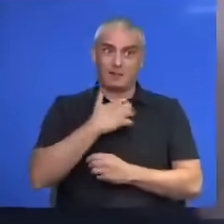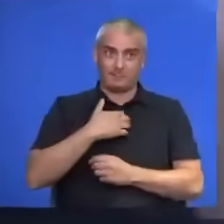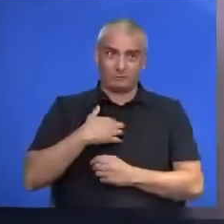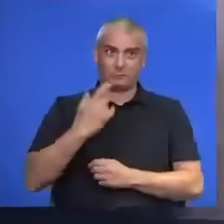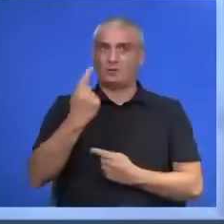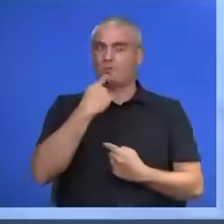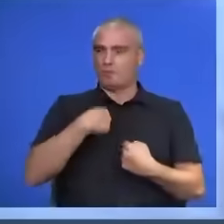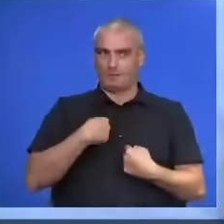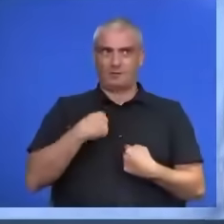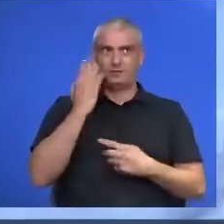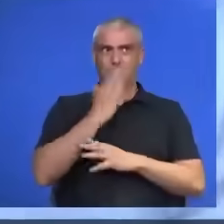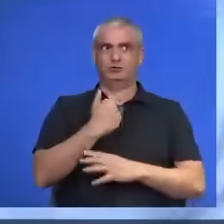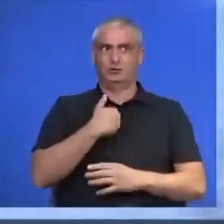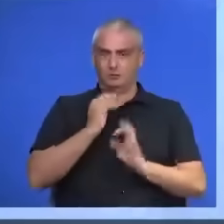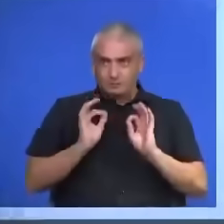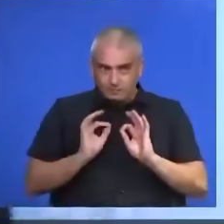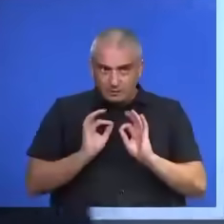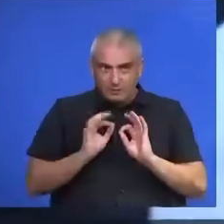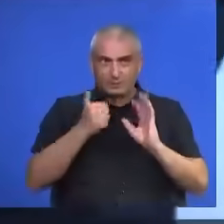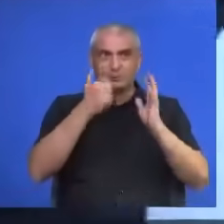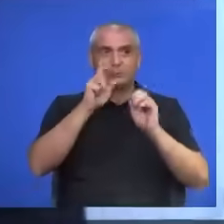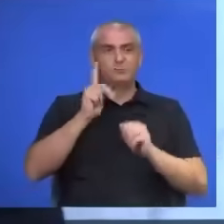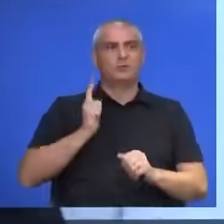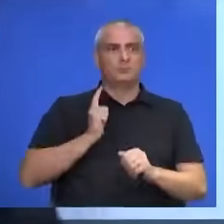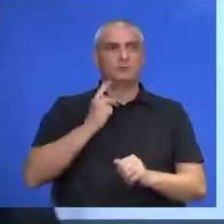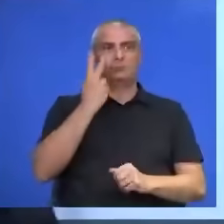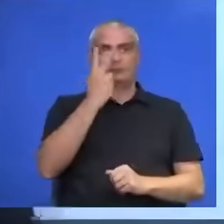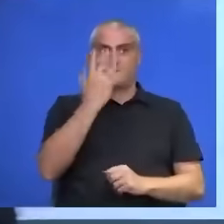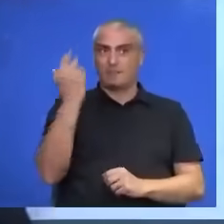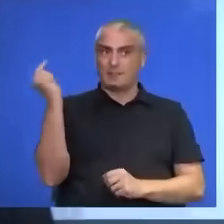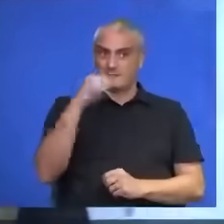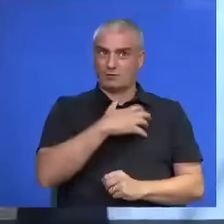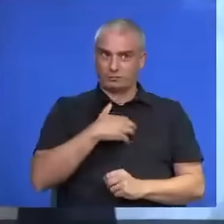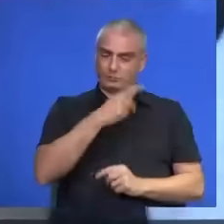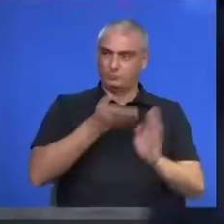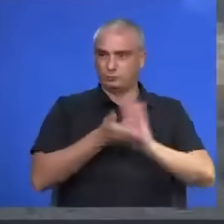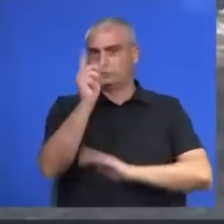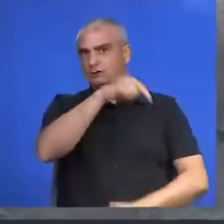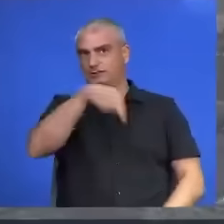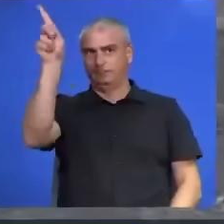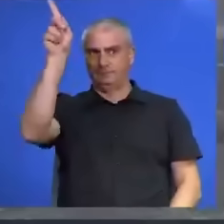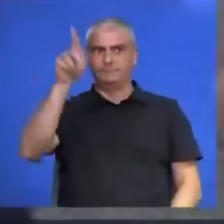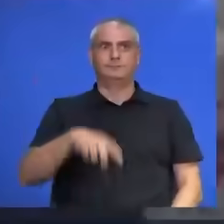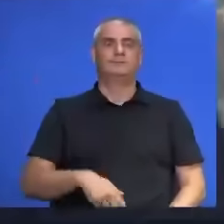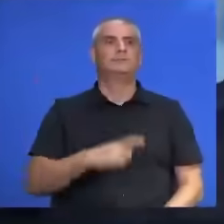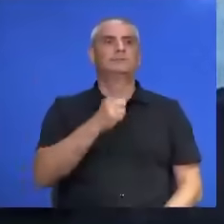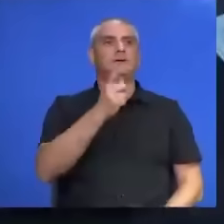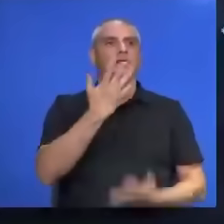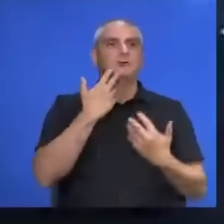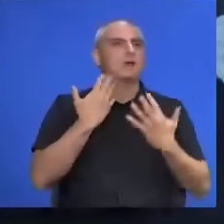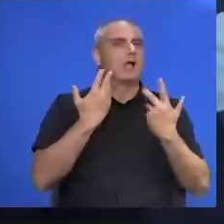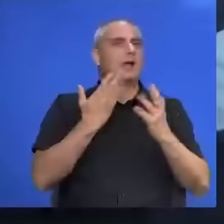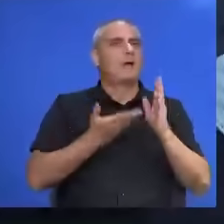ישיבה. בסדר? 63, תמתינו שתיים פה, שברגע שהגיעו פצועים, אתם יוצאים. תשתף אותנו כמה יצאו עכשיו